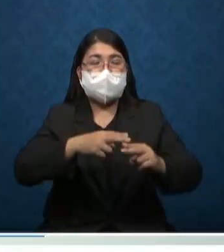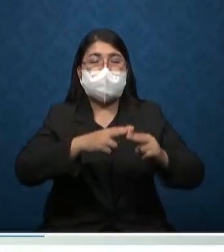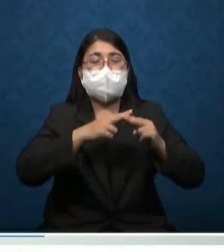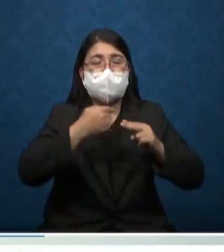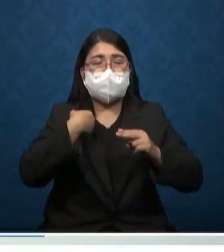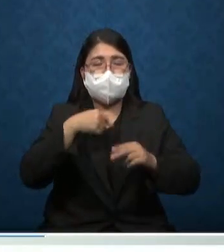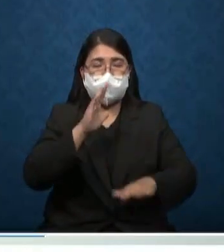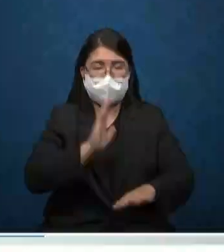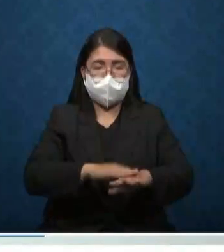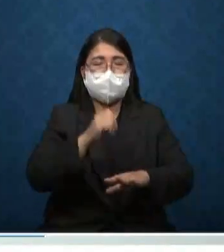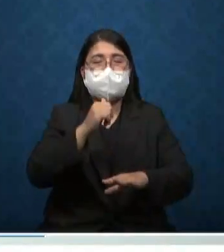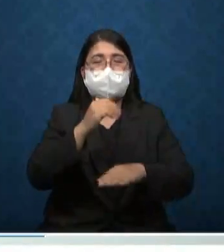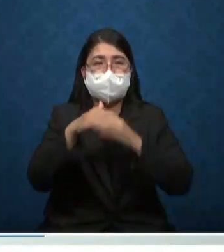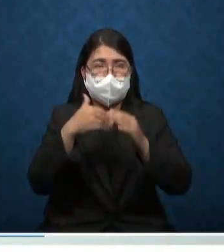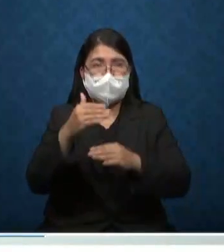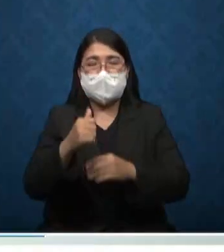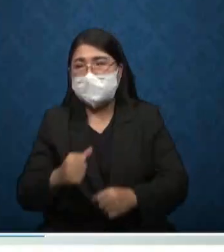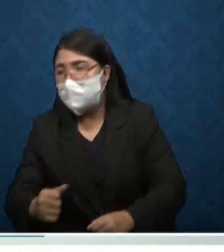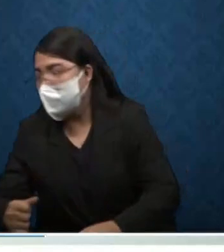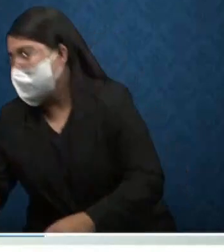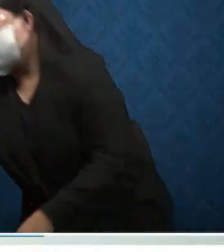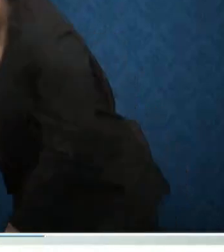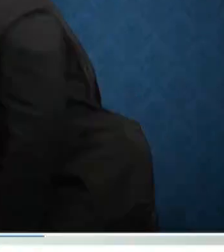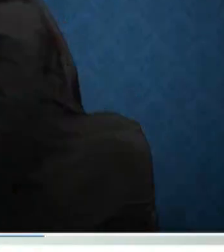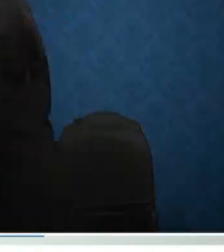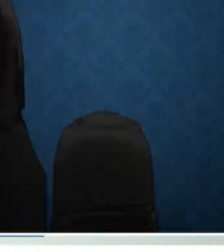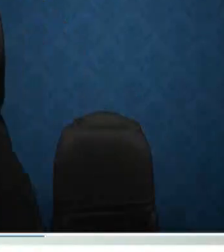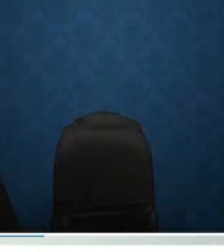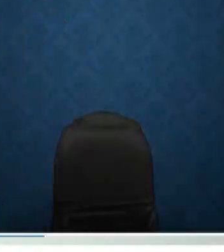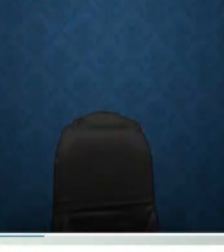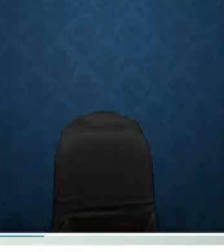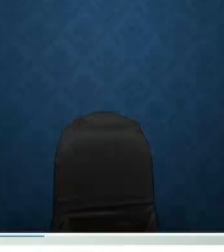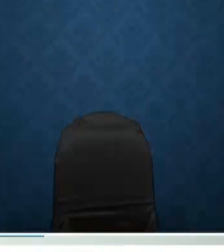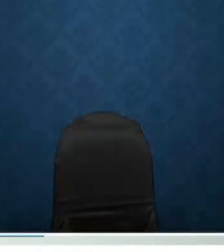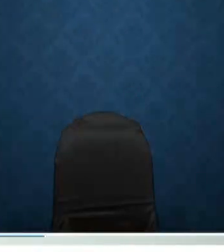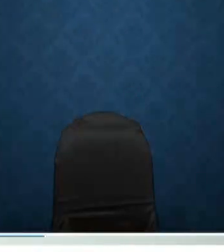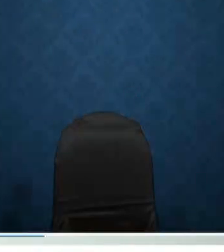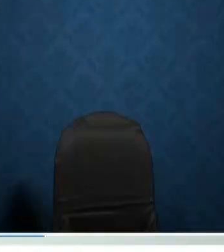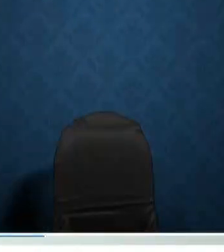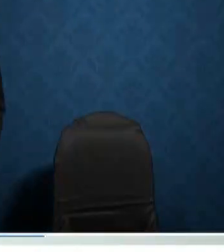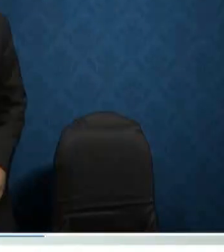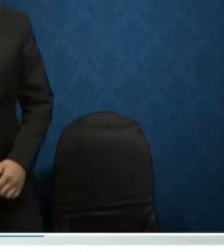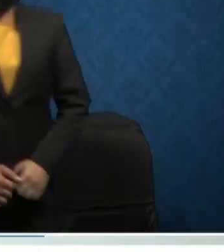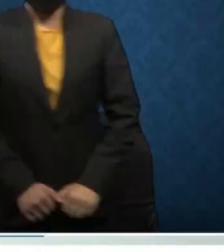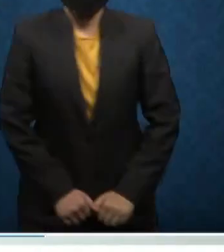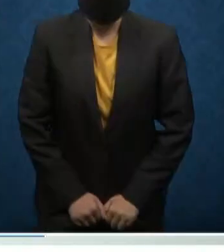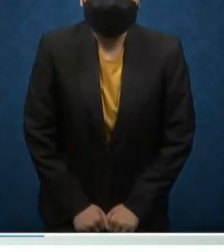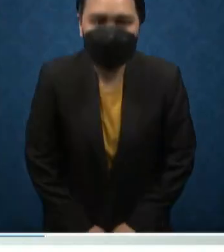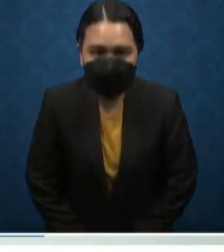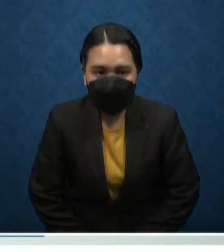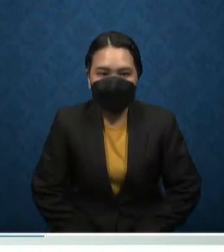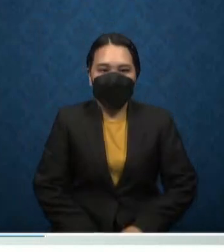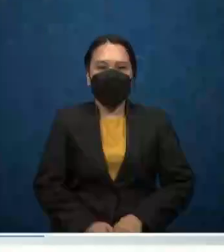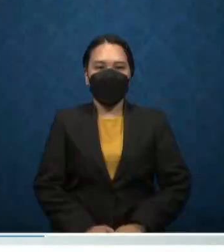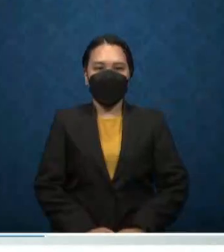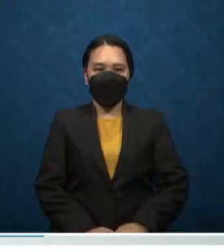ในสิ่งที่ตนเองนั้นมีความถนัดมากยิ่งขึ้นนะคะนี่ก็เป็นที่มาที่ไปที่ทำไมเราถึงใช้คำว่า Fast Track แล้วทำไม